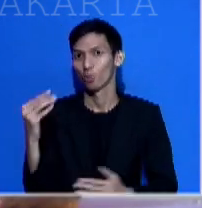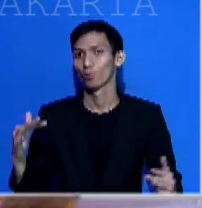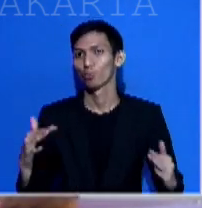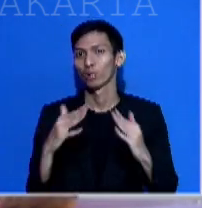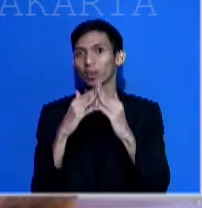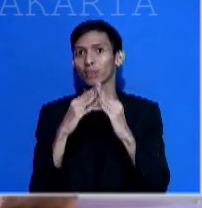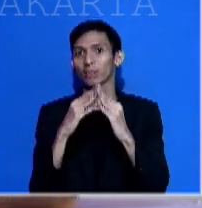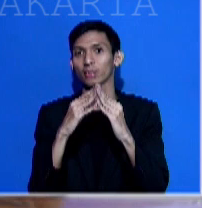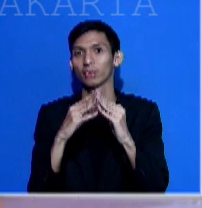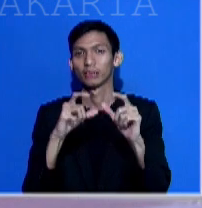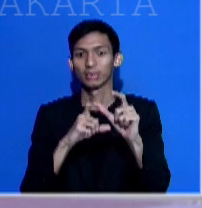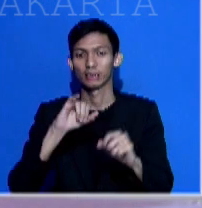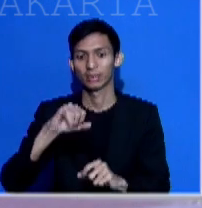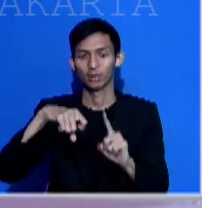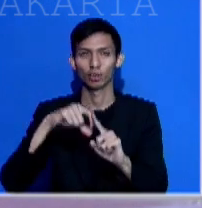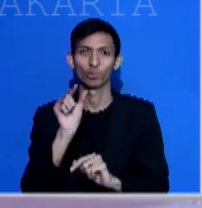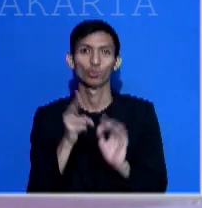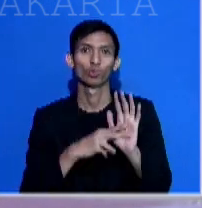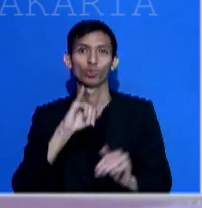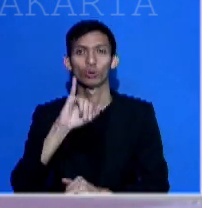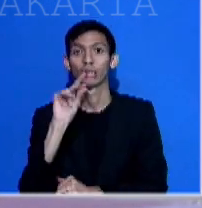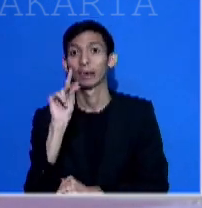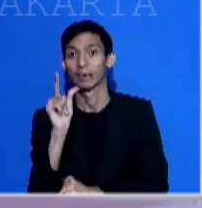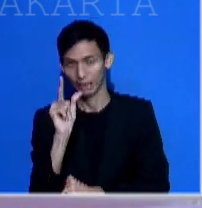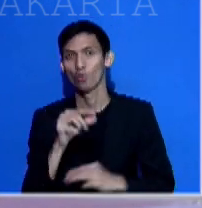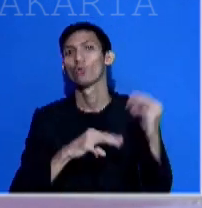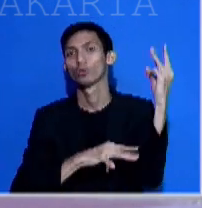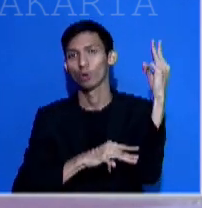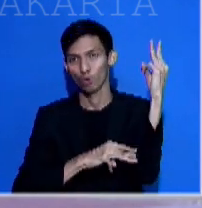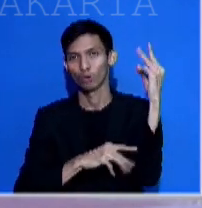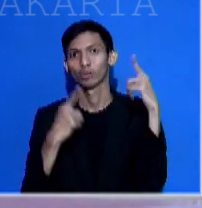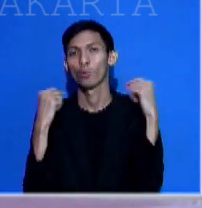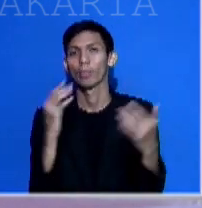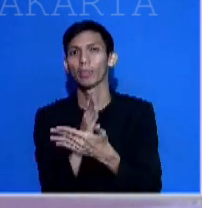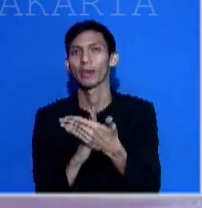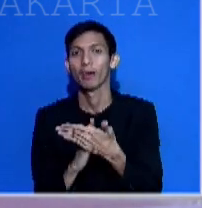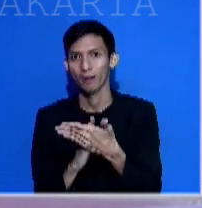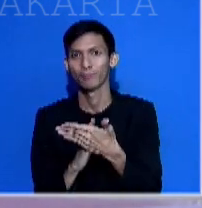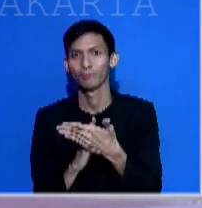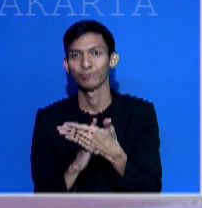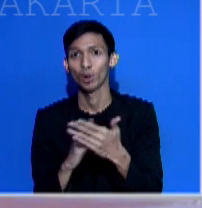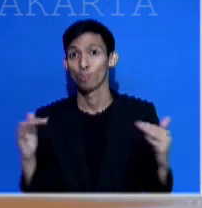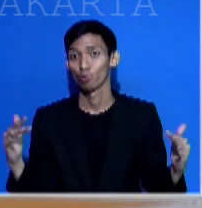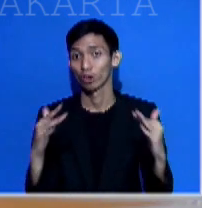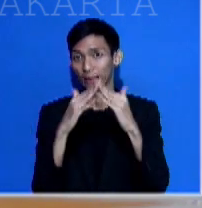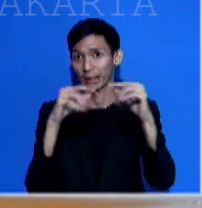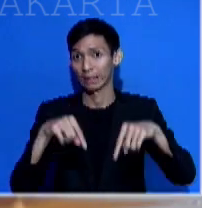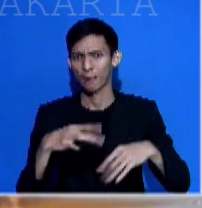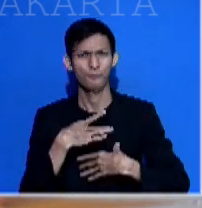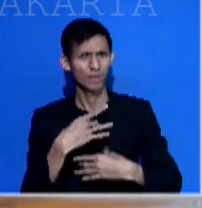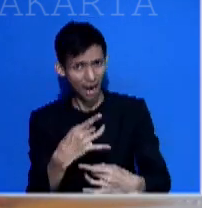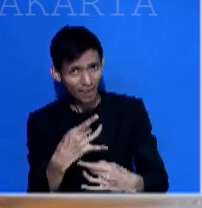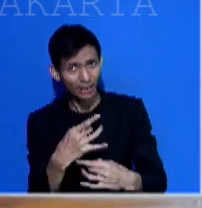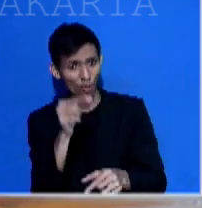tak terpisahkan dari dataran tinggi Dieng Wonosobo, Jawa Tengah. Seperti halnya Gunung Prau, bukit ini juga tak kalah menarik untuk